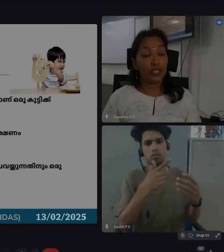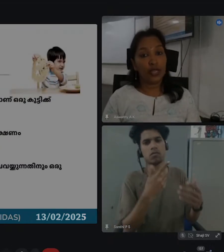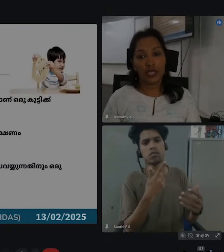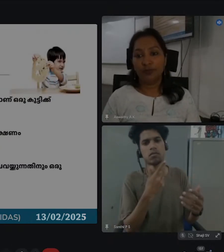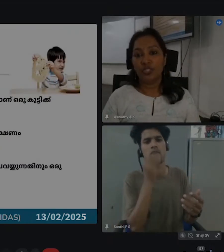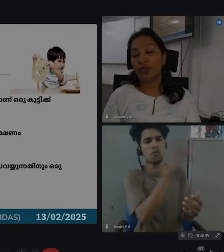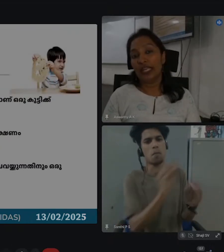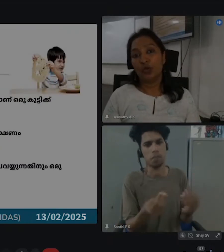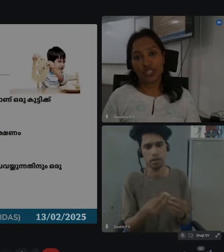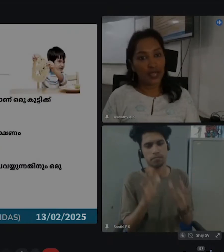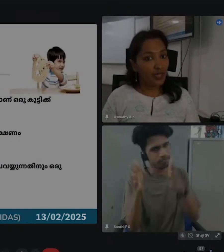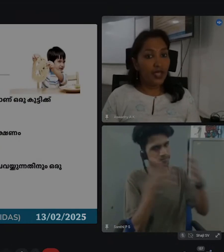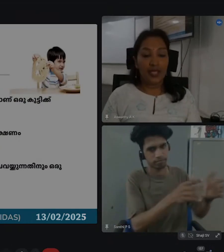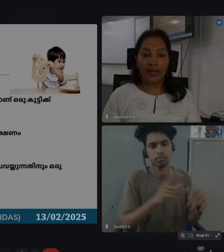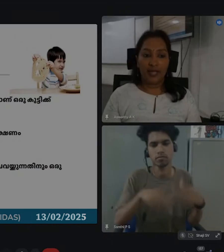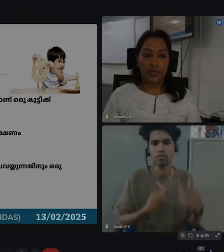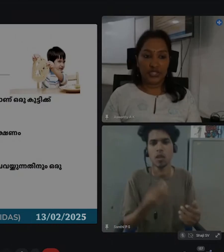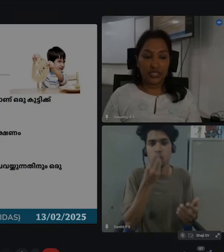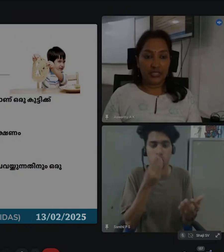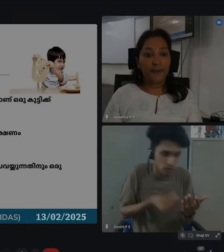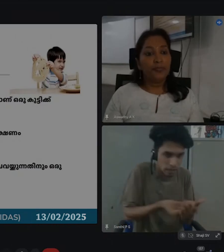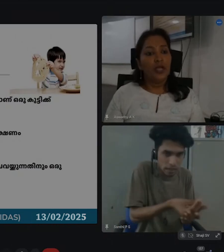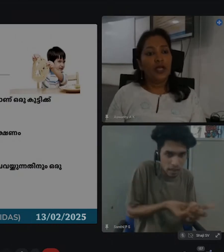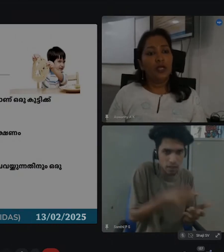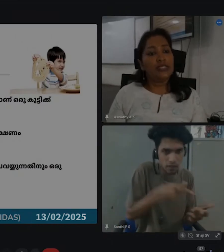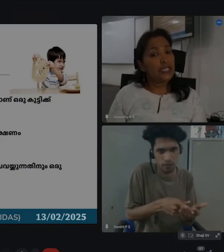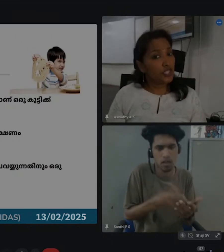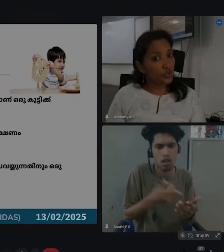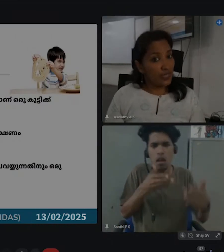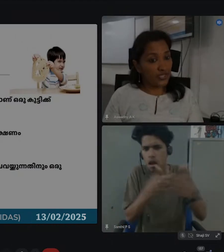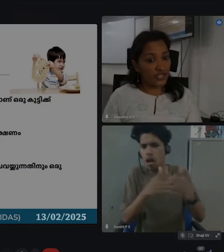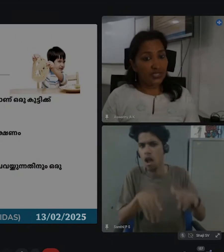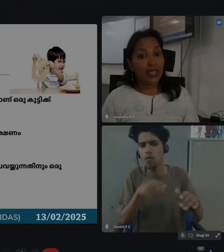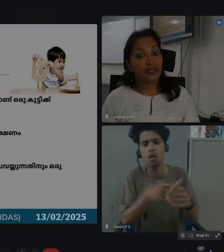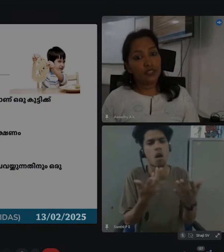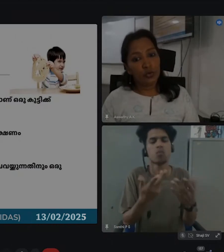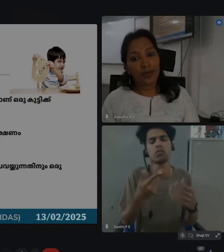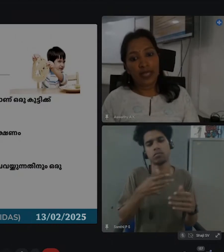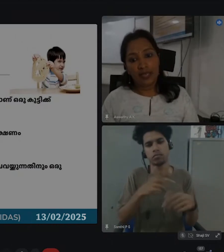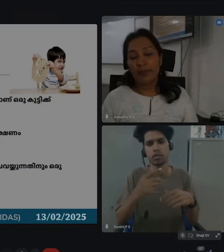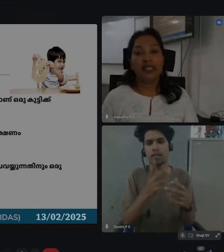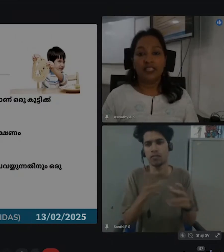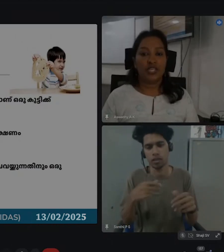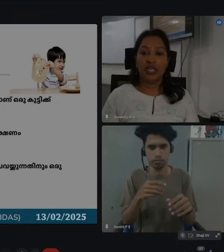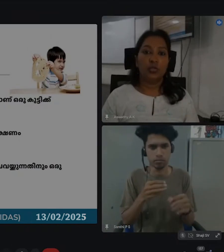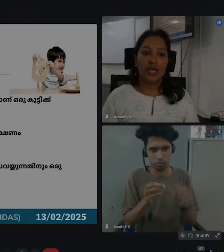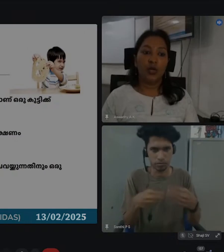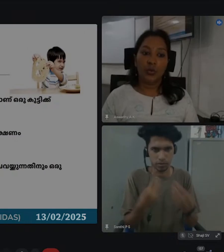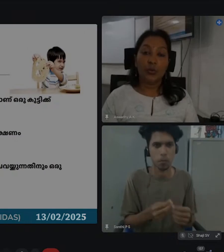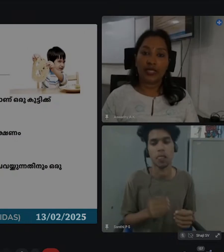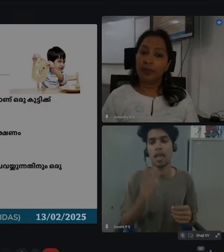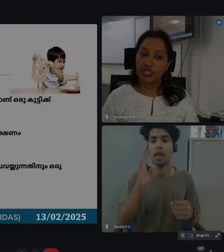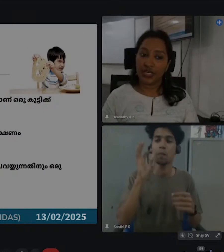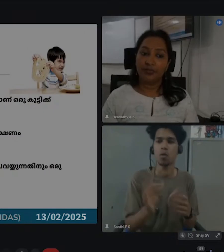സ്കില്ലും അതിലുണ്ടാകുന്ന ബുദ്ധിമുട്ടുകളെയും കുറിച്ചാണ് ഞാൻ പറയാൻ ഉദ്ദേശിക്കുന്നത്. ശിശു സംരക്ഷണത്തിന്റെ ഏറ്റവും പ്രധാനപ്പെട്ട വശങ്ങളിൽ